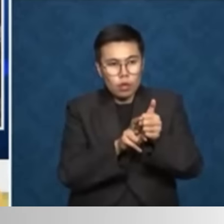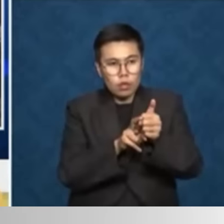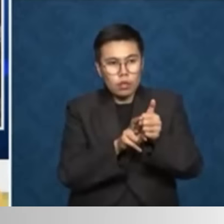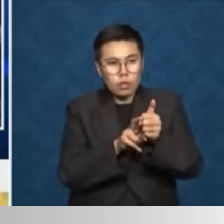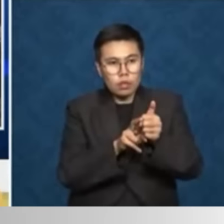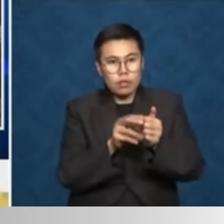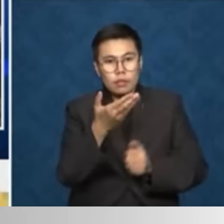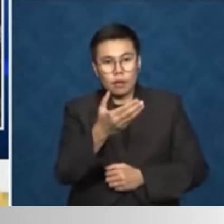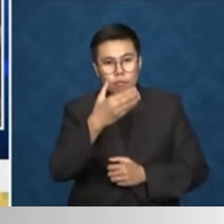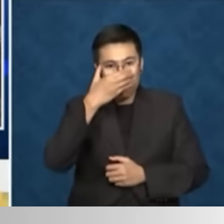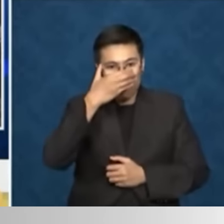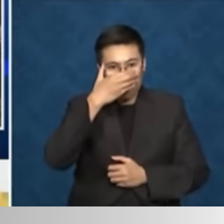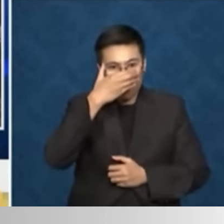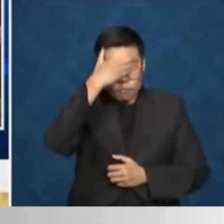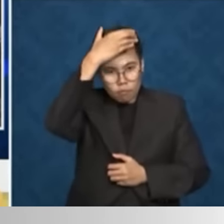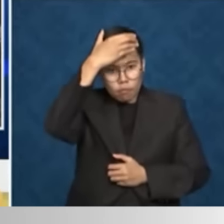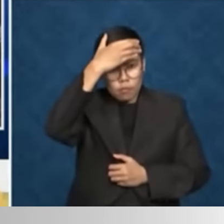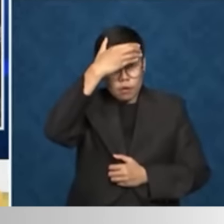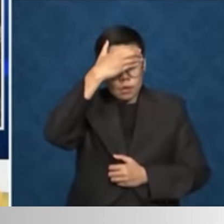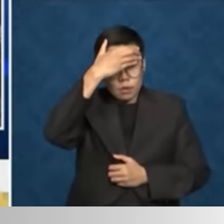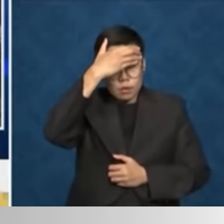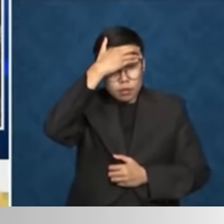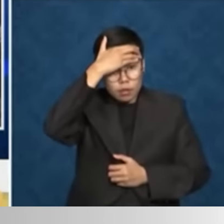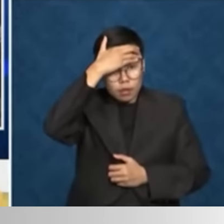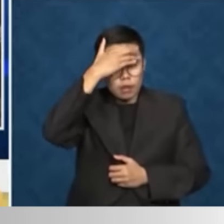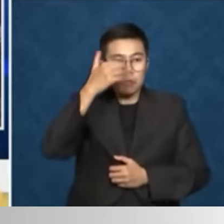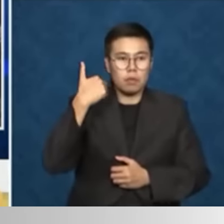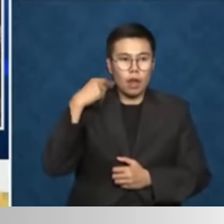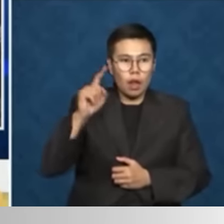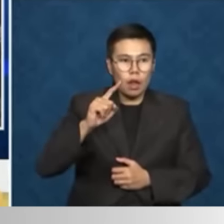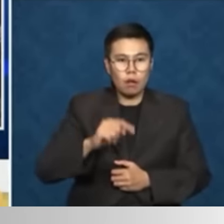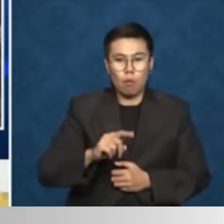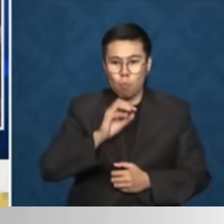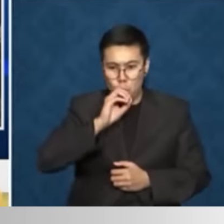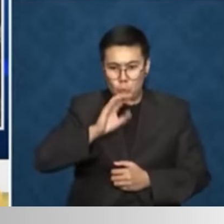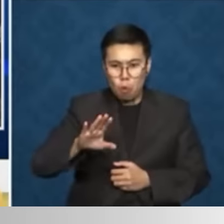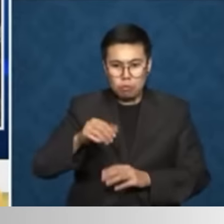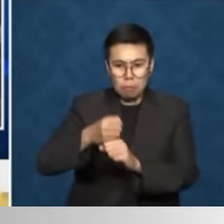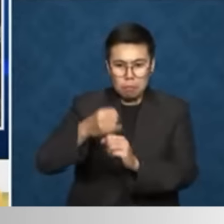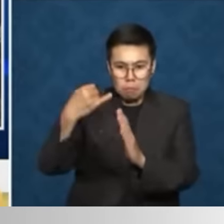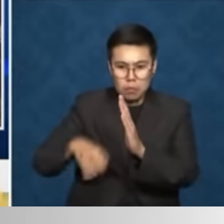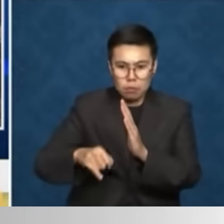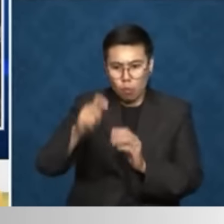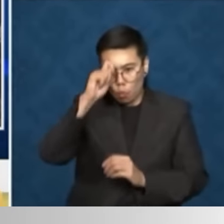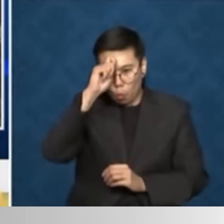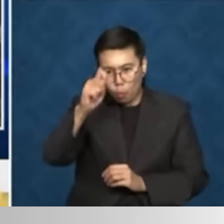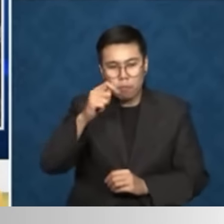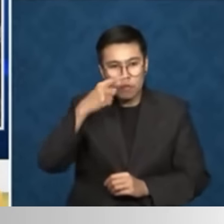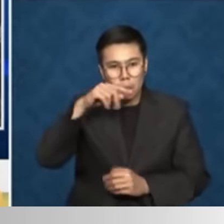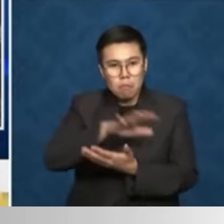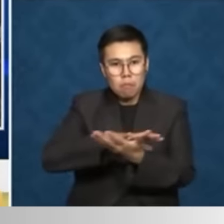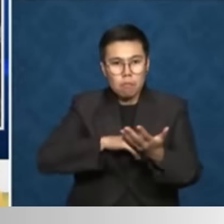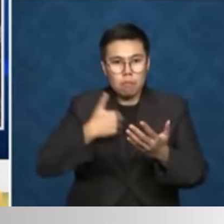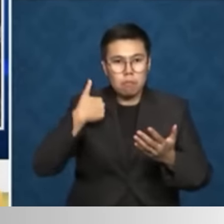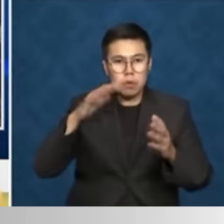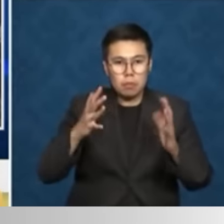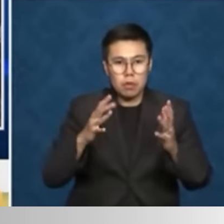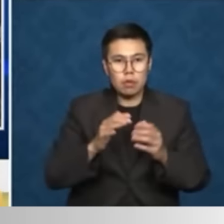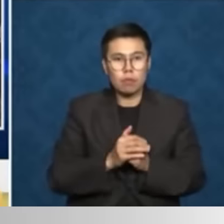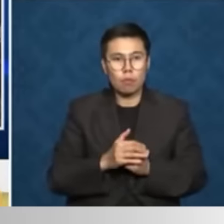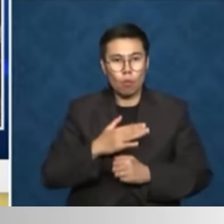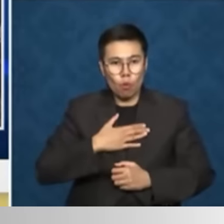15ปีหรือกลุ่มอาชีวะราชภักดีที่ขู่ว่าจะจัดการนายสายน้ำนี่คือกลุ่มคนที่จะนำความรุนแรงความหวาดกลัวเข้ามาสู่สัง